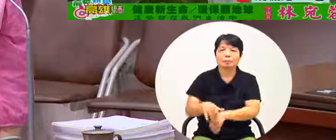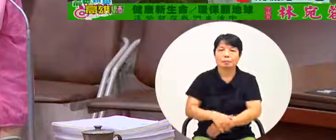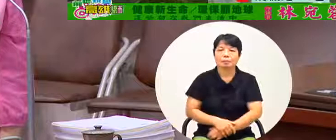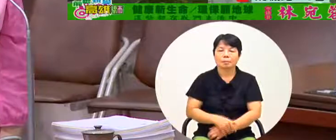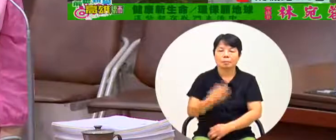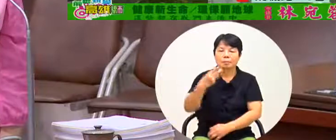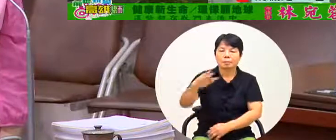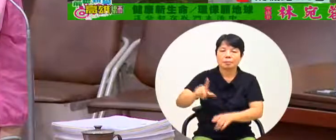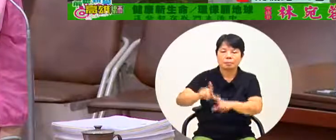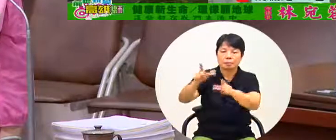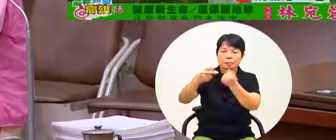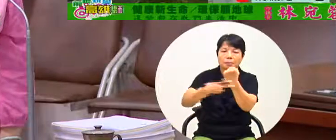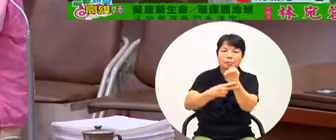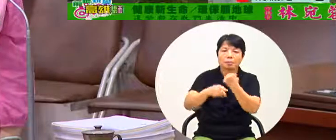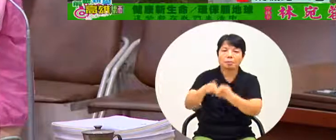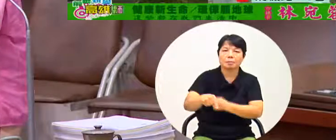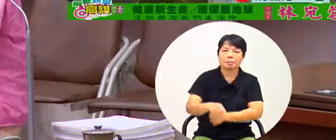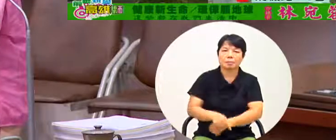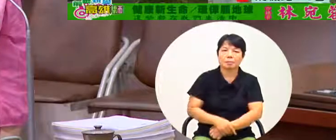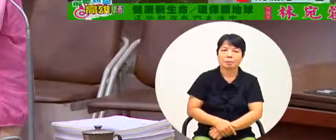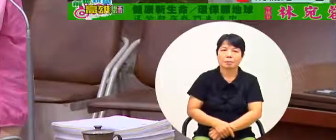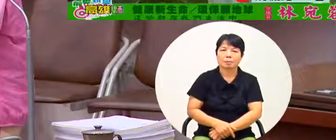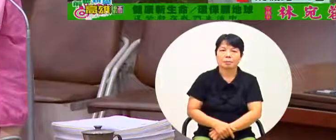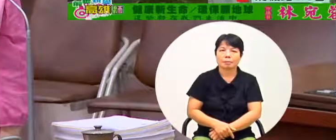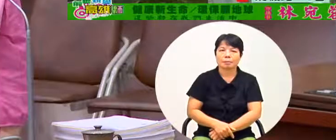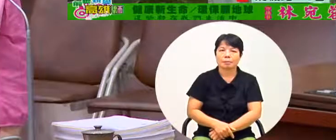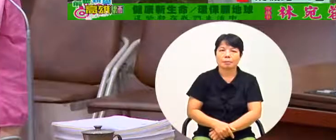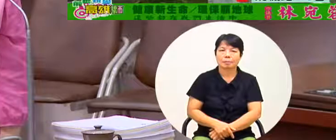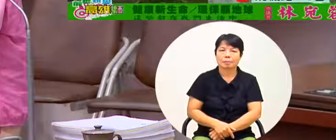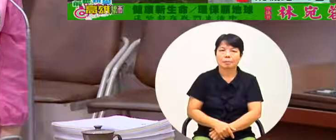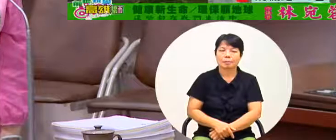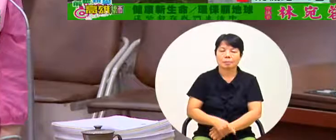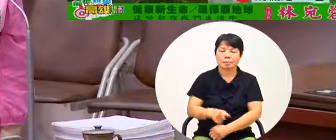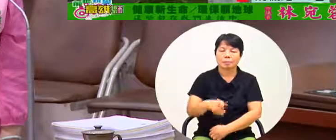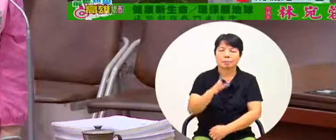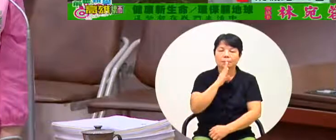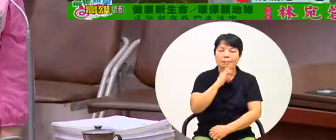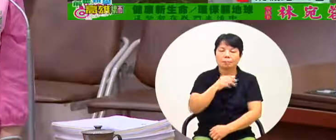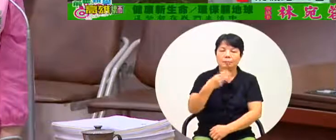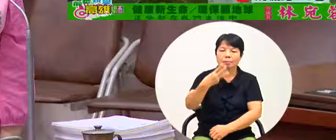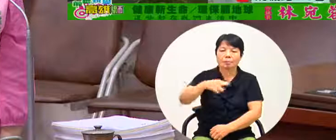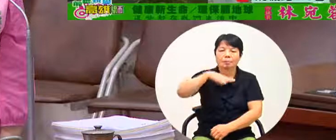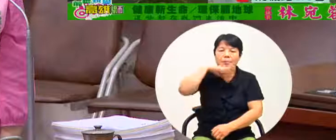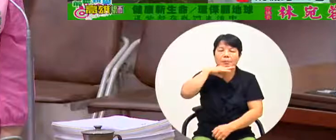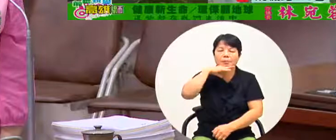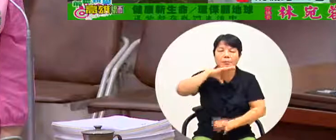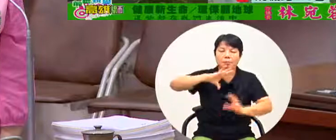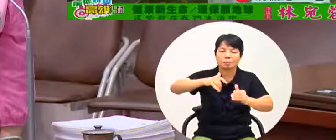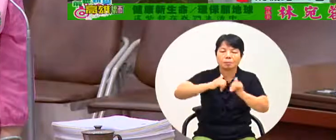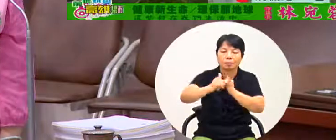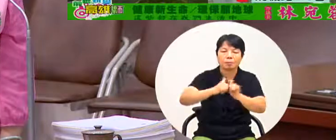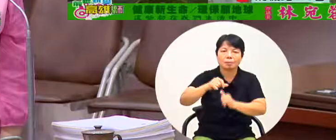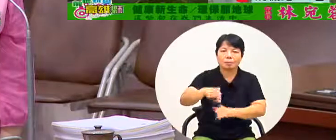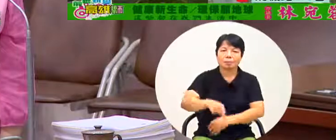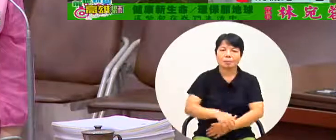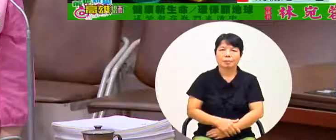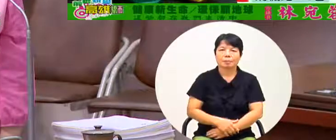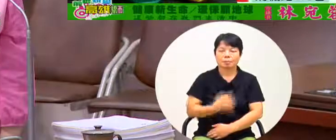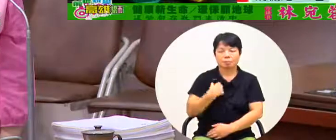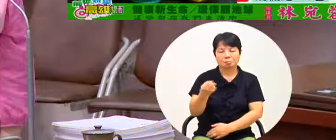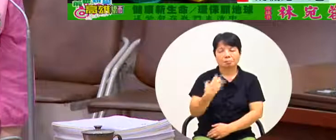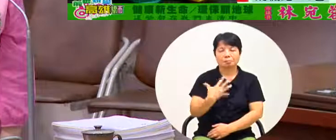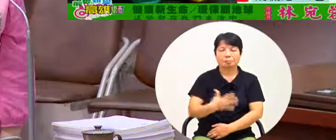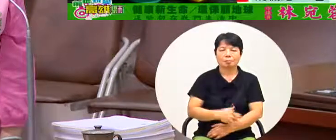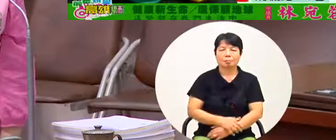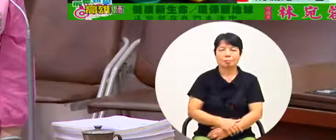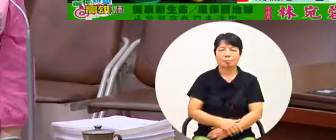是拢大家拢是三等国民啊，二等国民啊，就这样子跟我这样子讲啊，我听了我也很相当不好意思